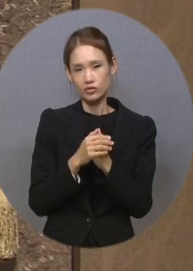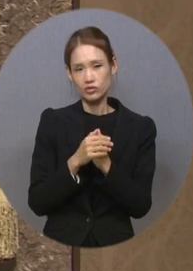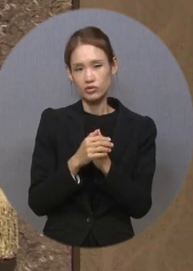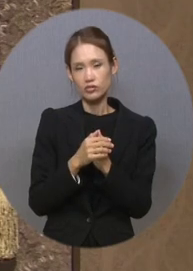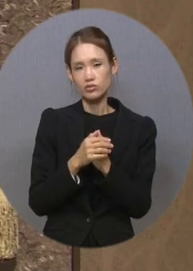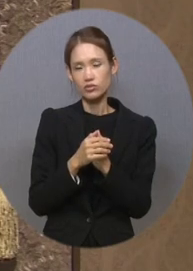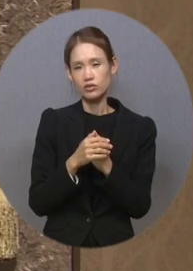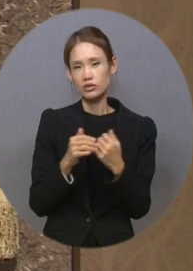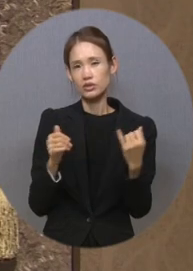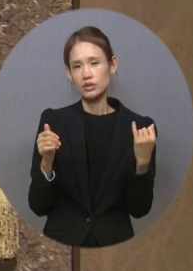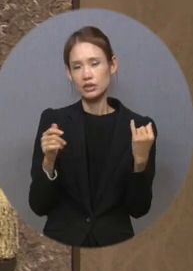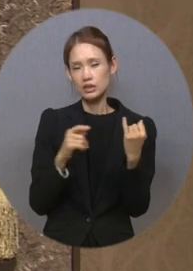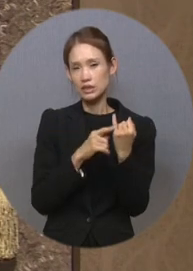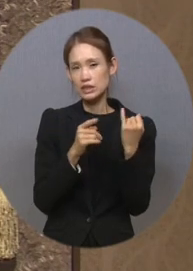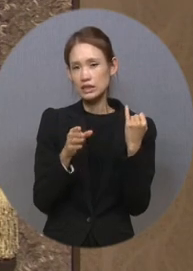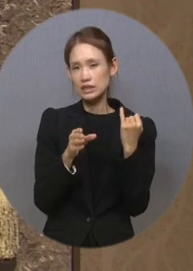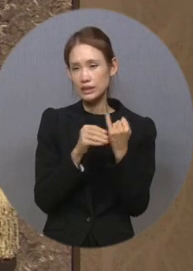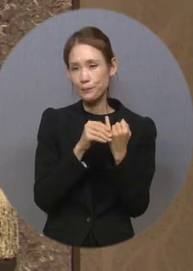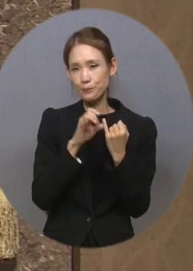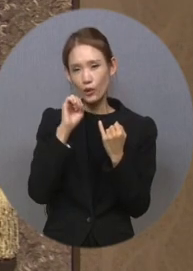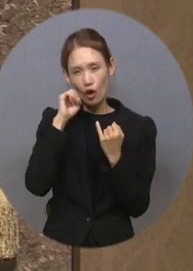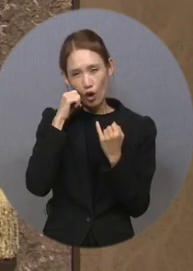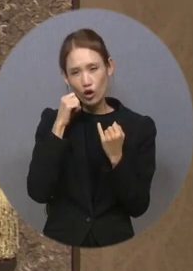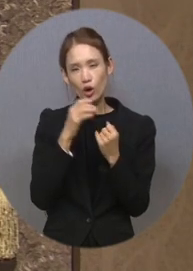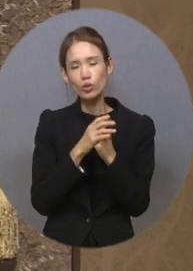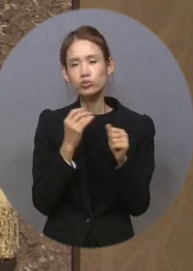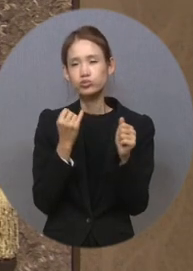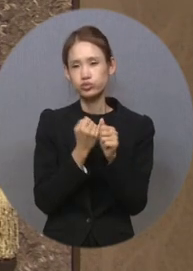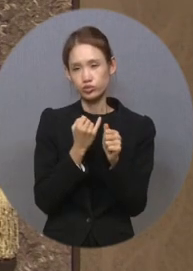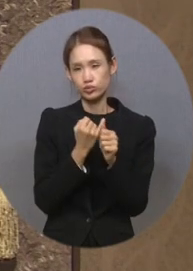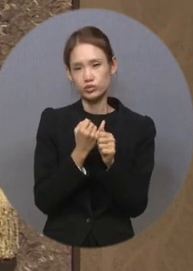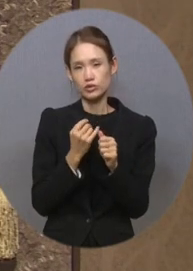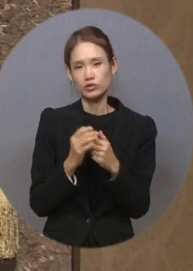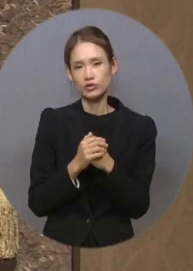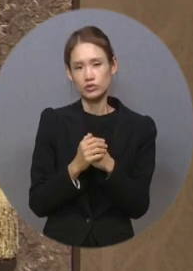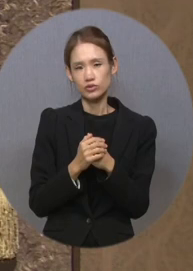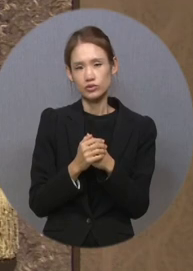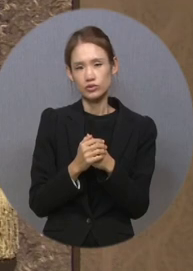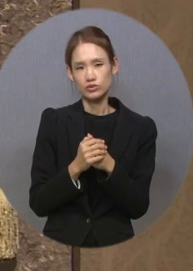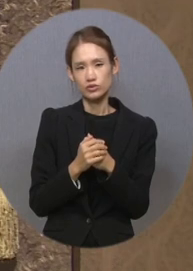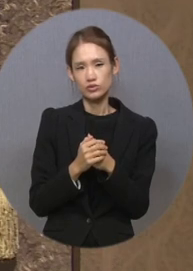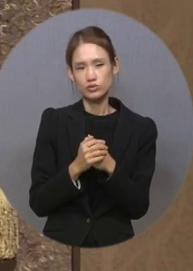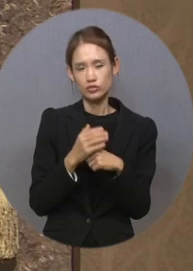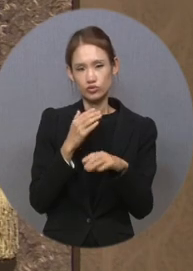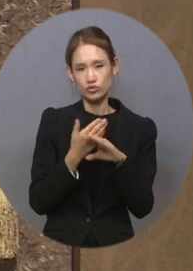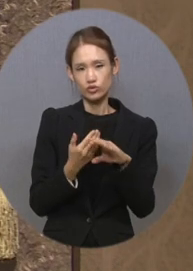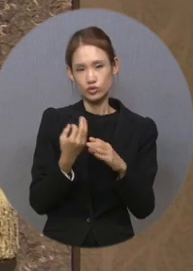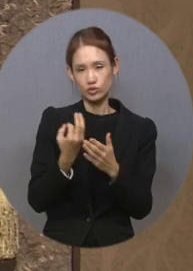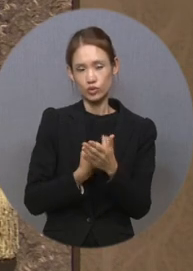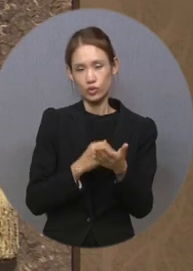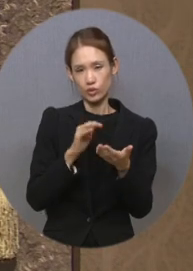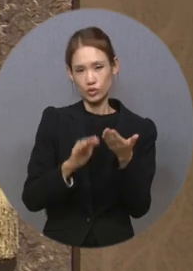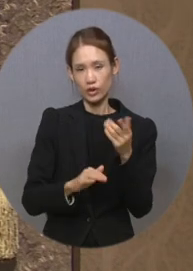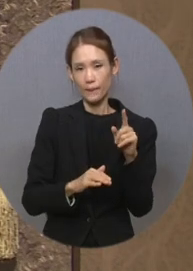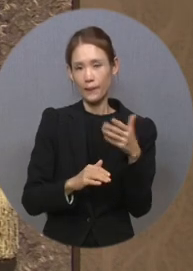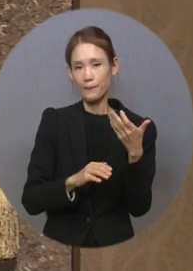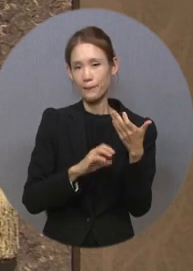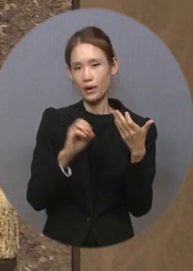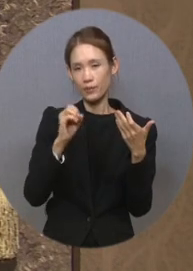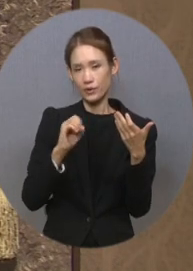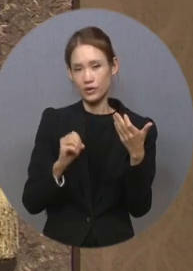그 불임 부부 이런 분들에 대해서는 그 중위소득 180%까지도